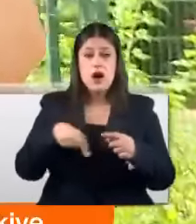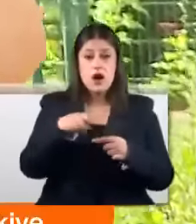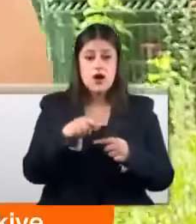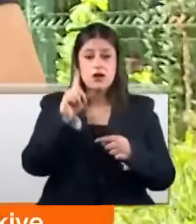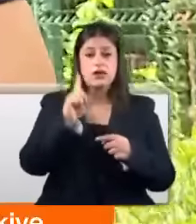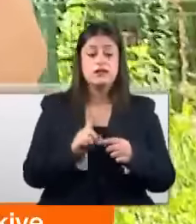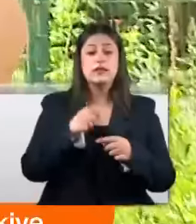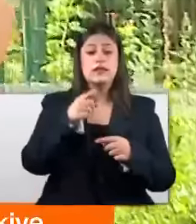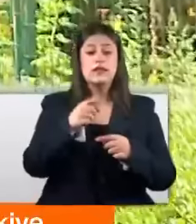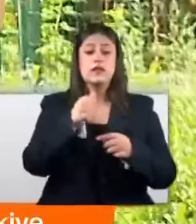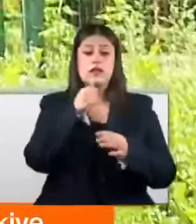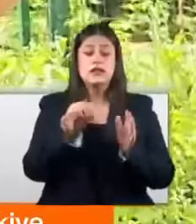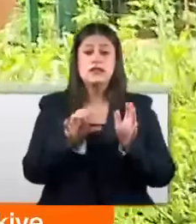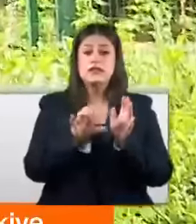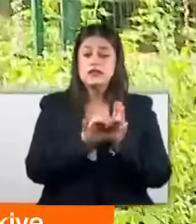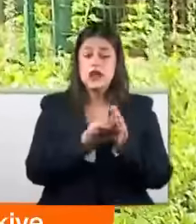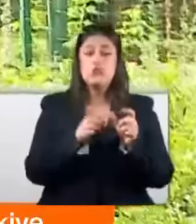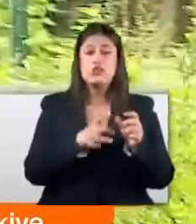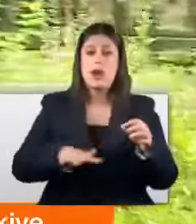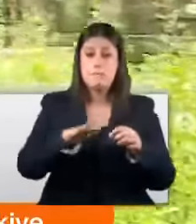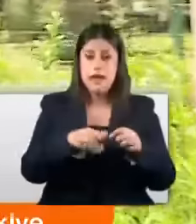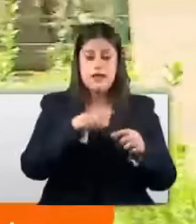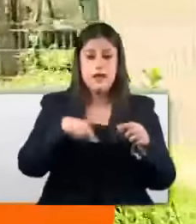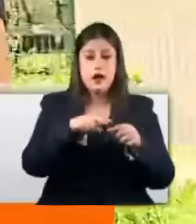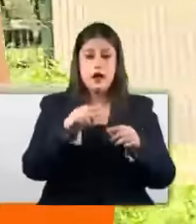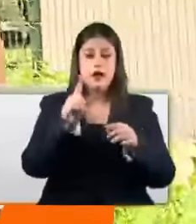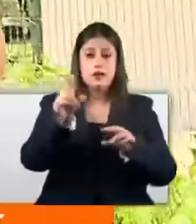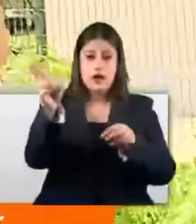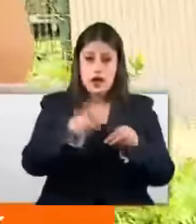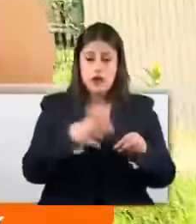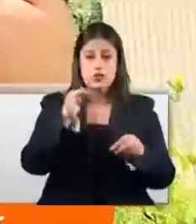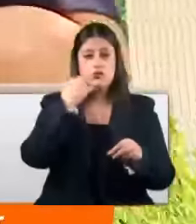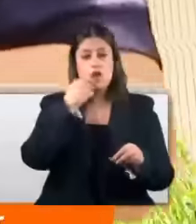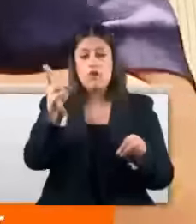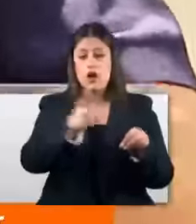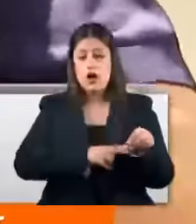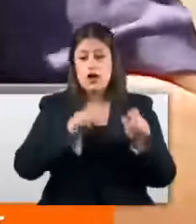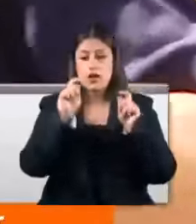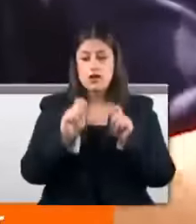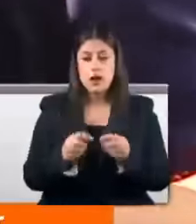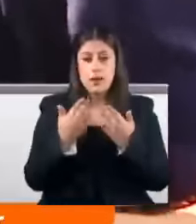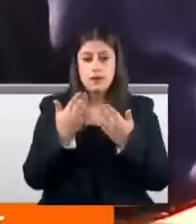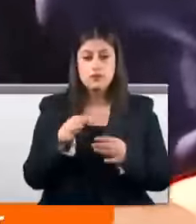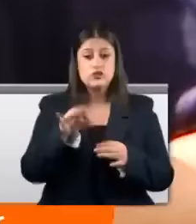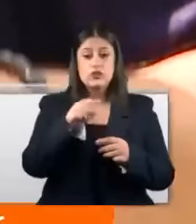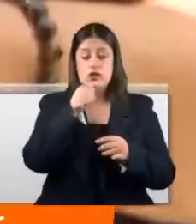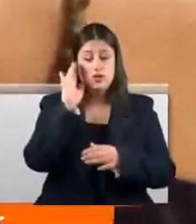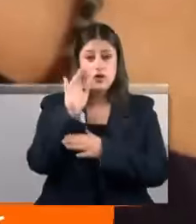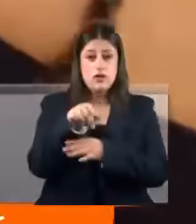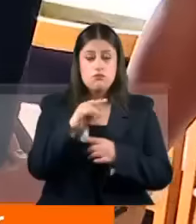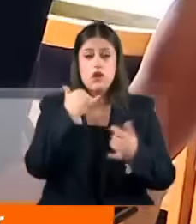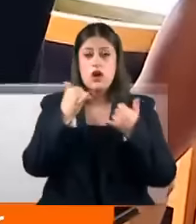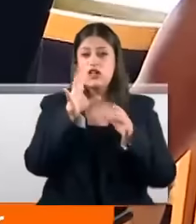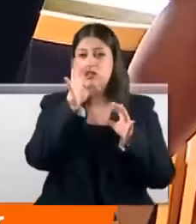önce sosyal medya hesaplarından ardından da telefondan engelledi. Mağduriyetine son vermek isteyen Çankaya şimdilerde muhatap